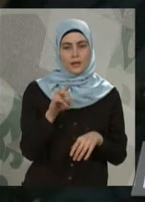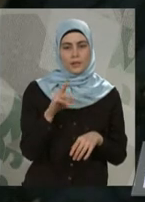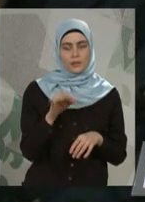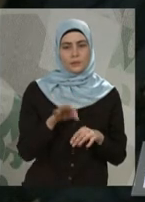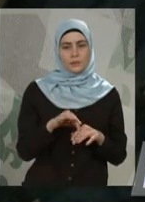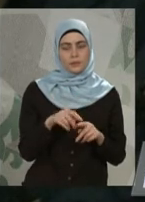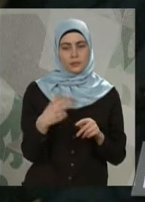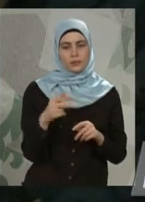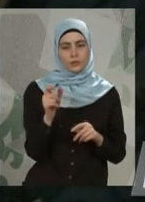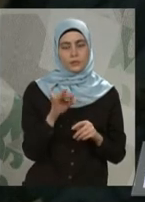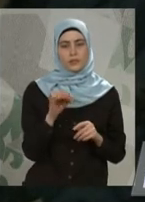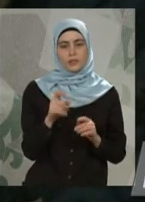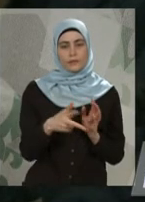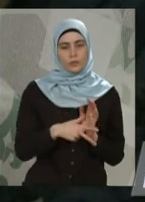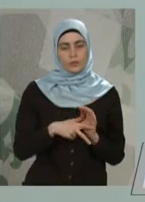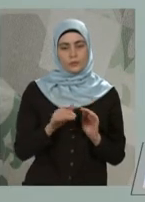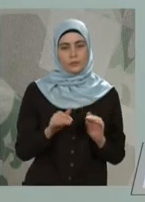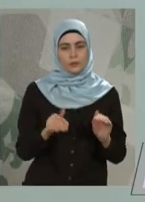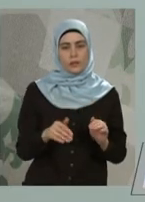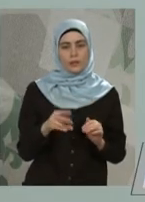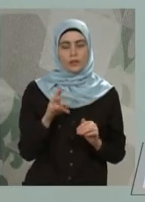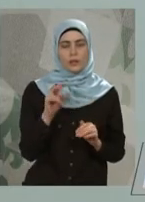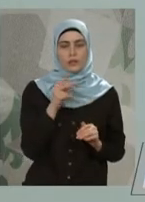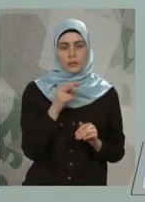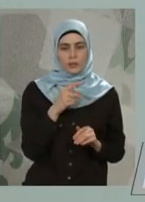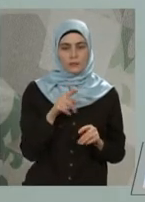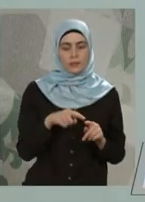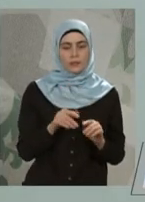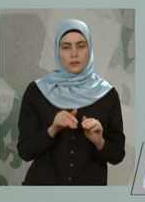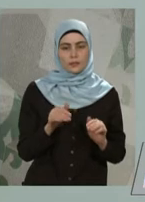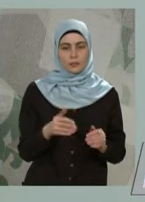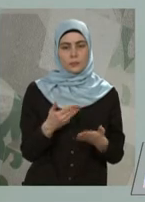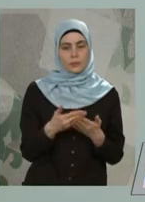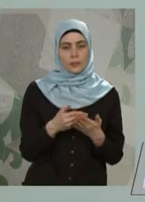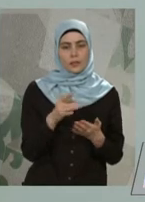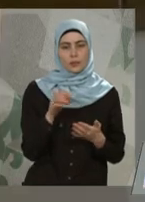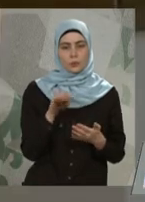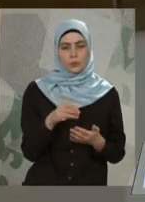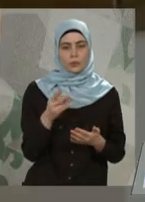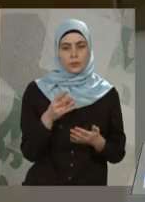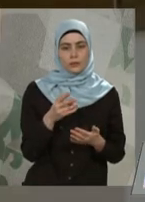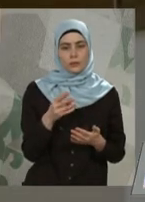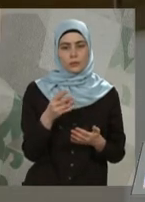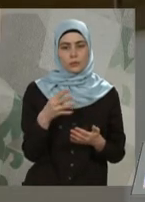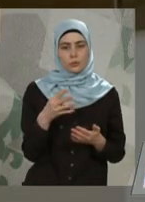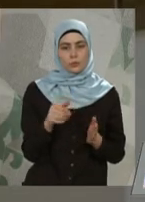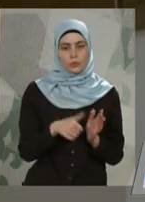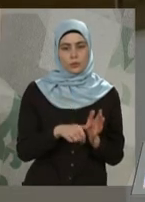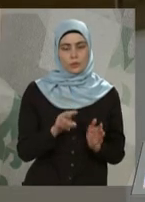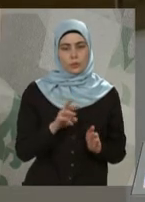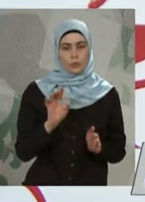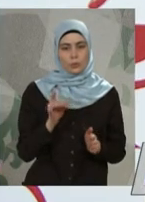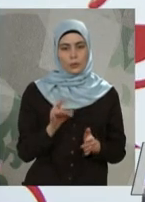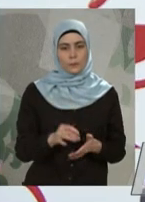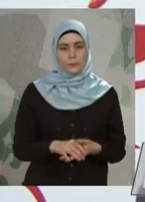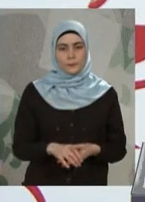30 человек, из них 8 детей. На лекарственное обеспечение этих детей по примерным расчетам необходимо около 46 миллионов